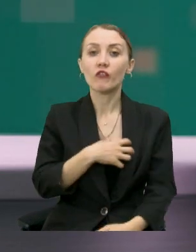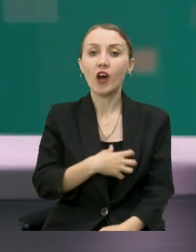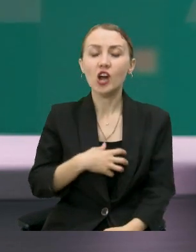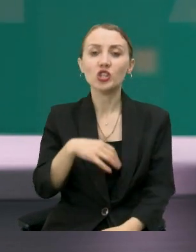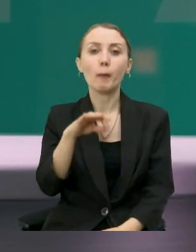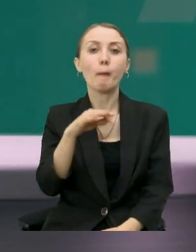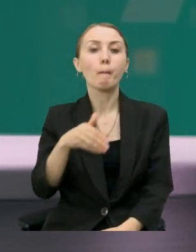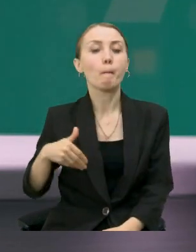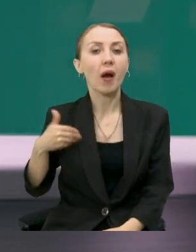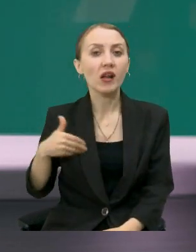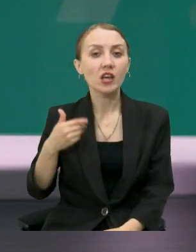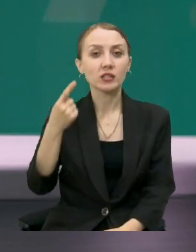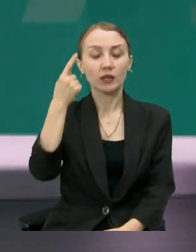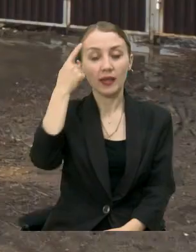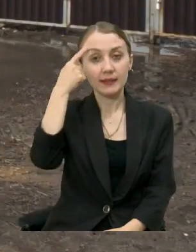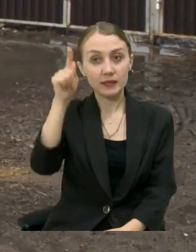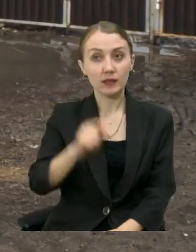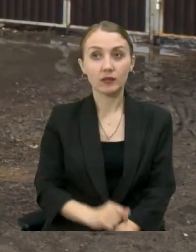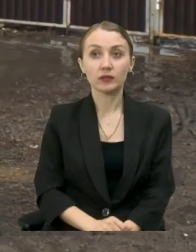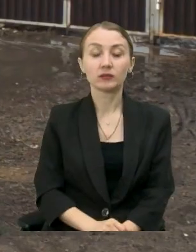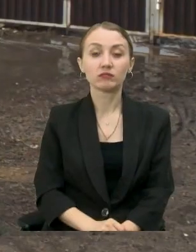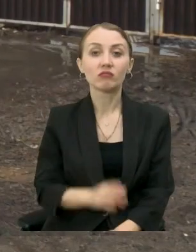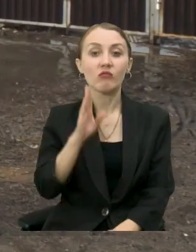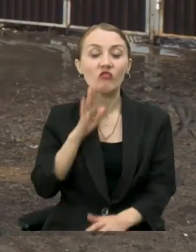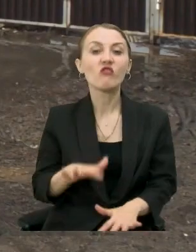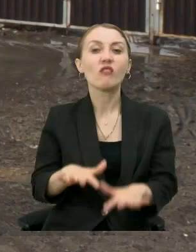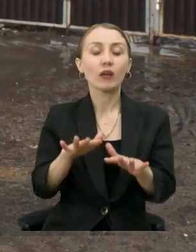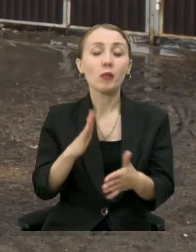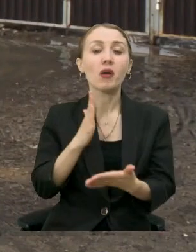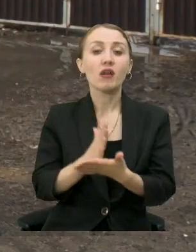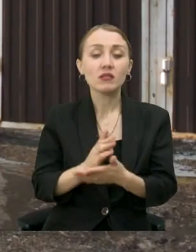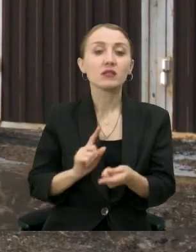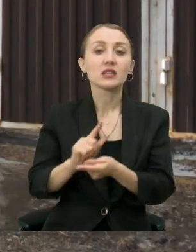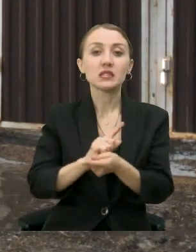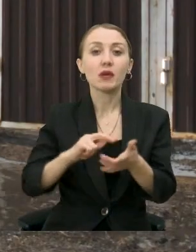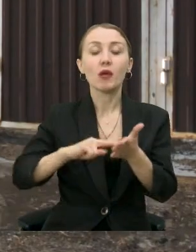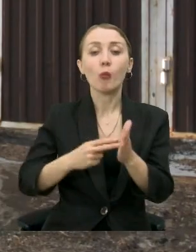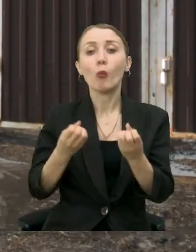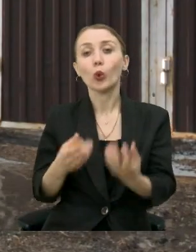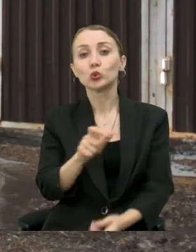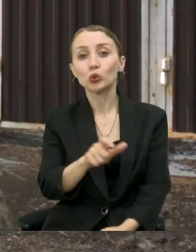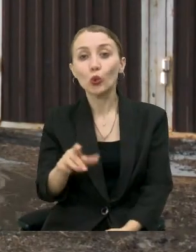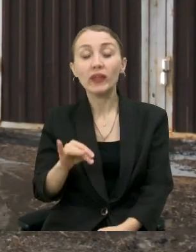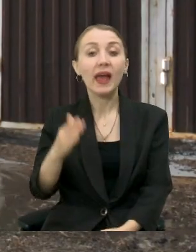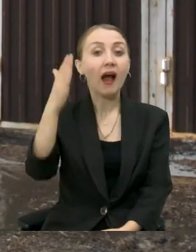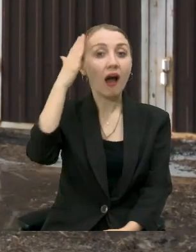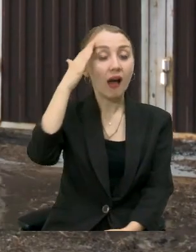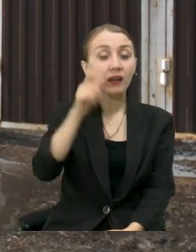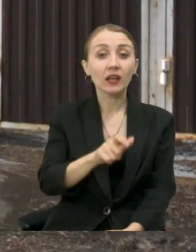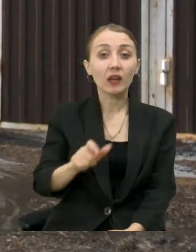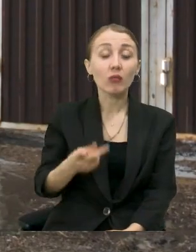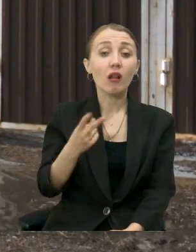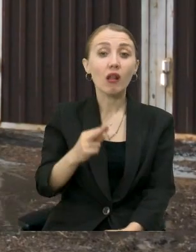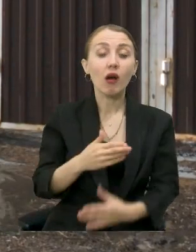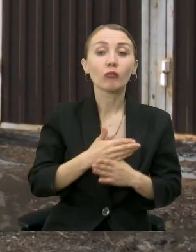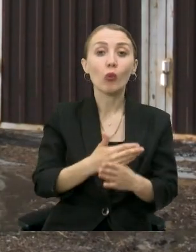полезных инициатив. Потоп внес некоторые изменения в планы как простых жителей, так и акиматов. Ведь для оказания финансовой